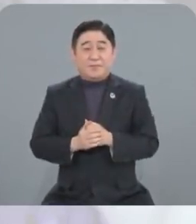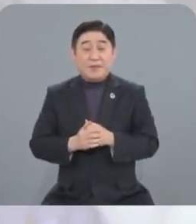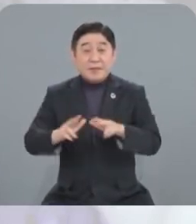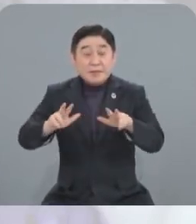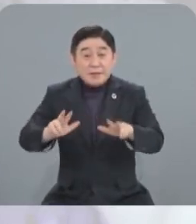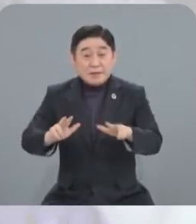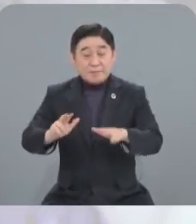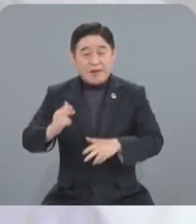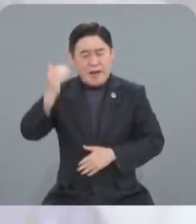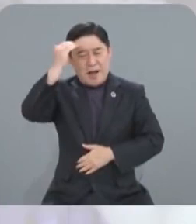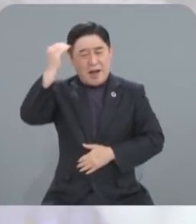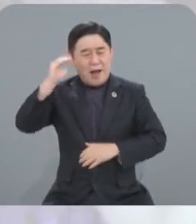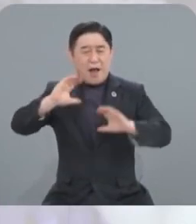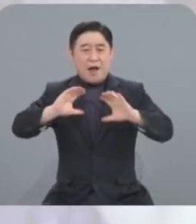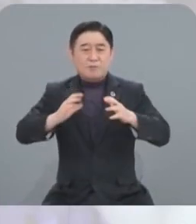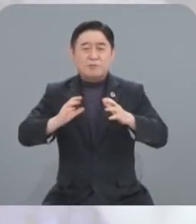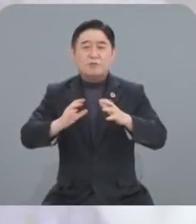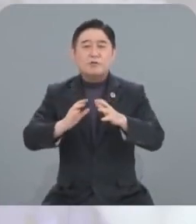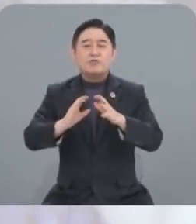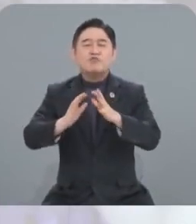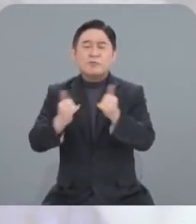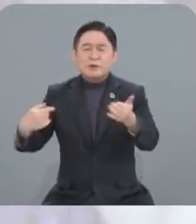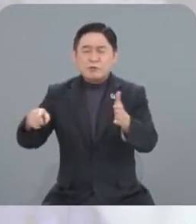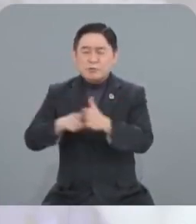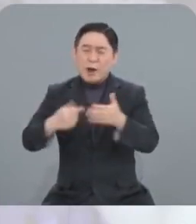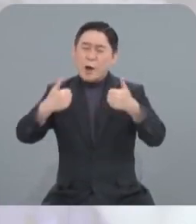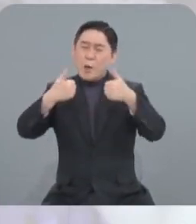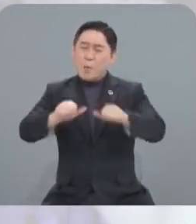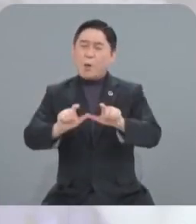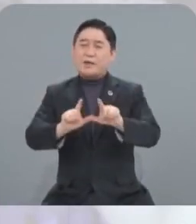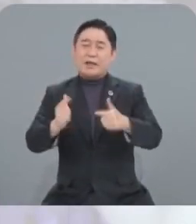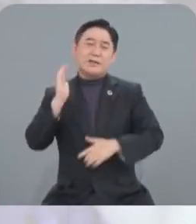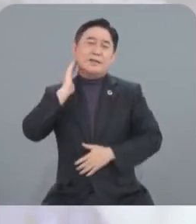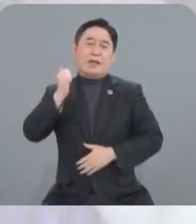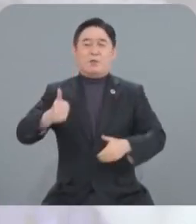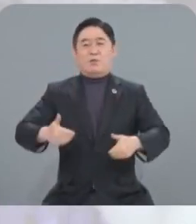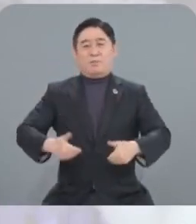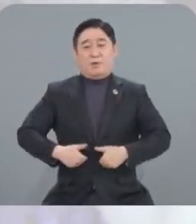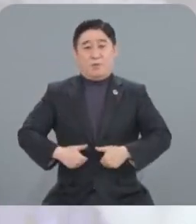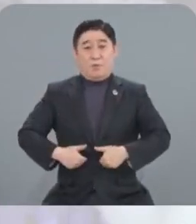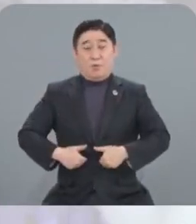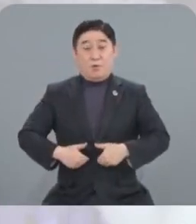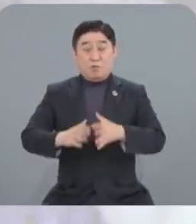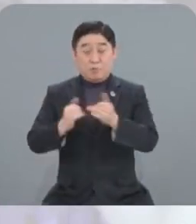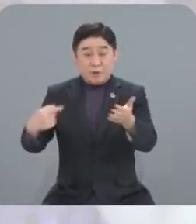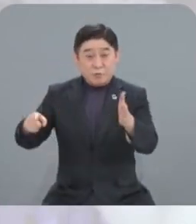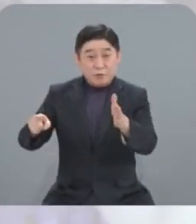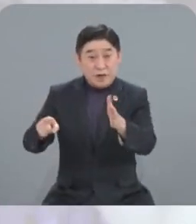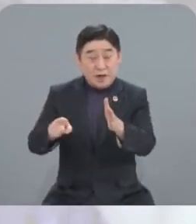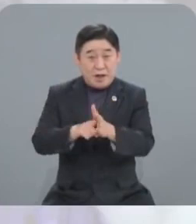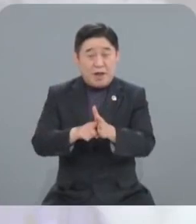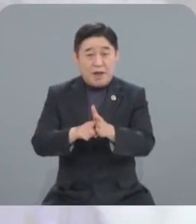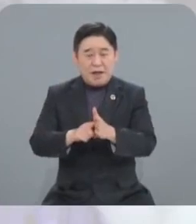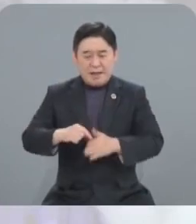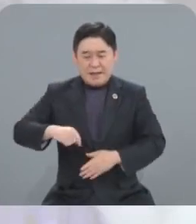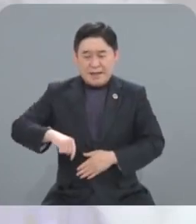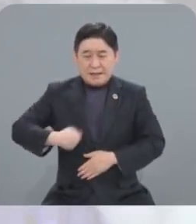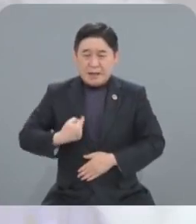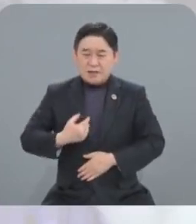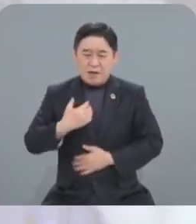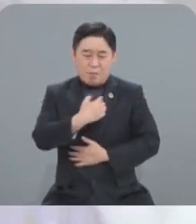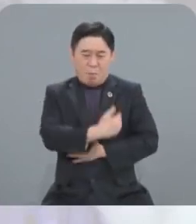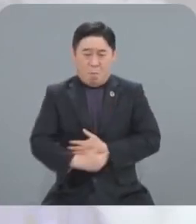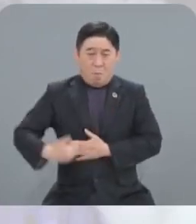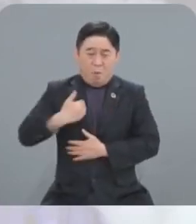이 시점에서 대한민국은 국민을 위해 포기하지 않는 대통령이 필요합니다 국민 위에 자신의 안위를